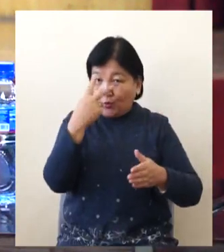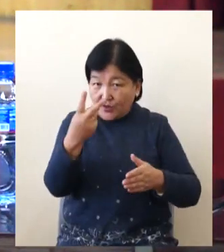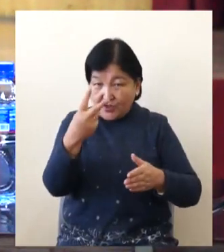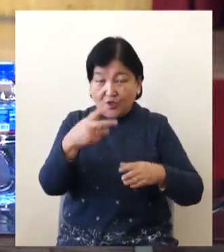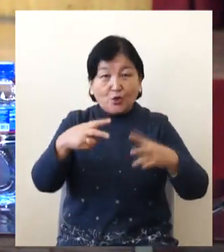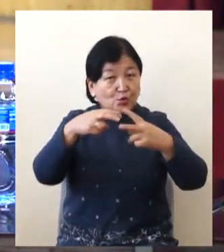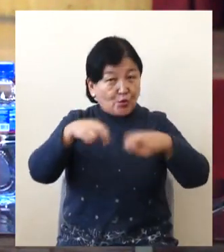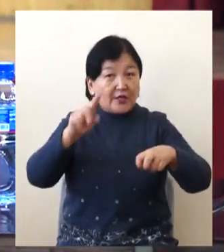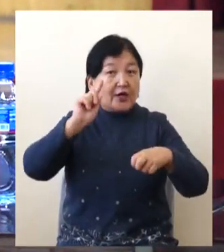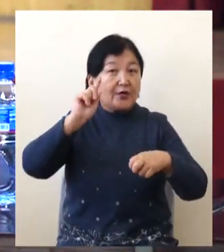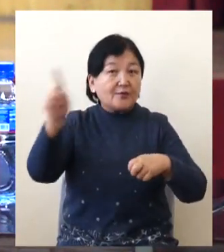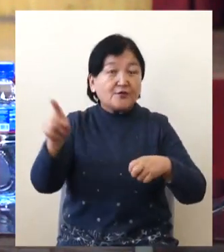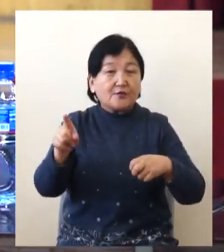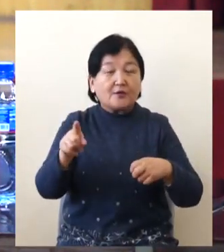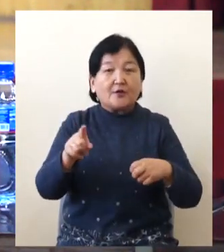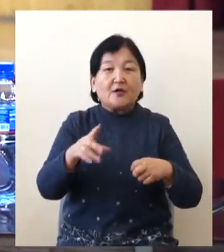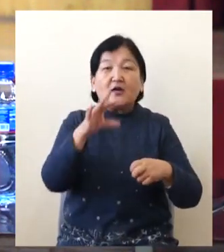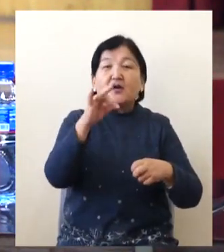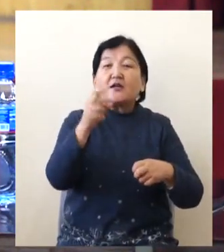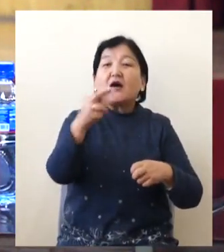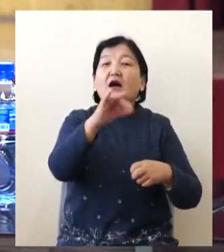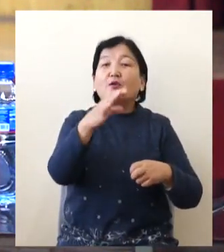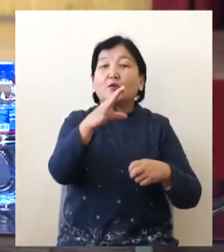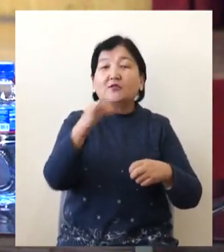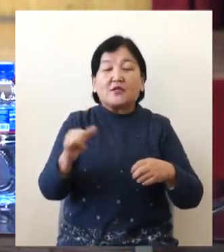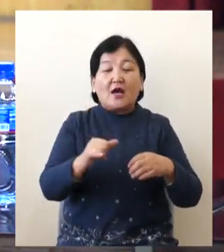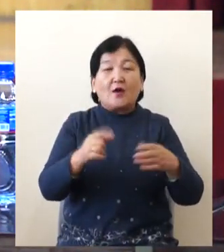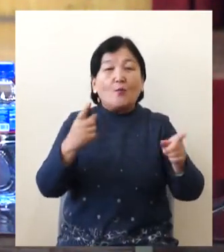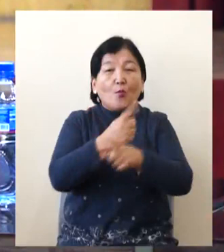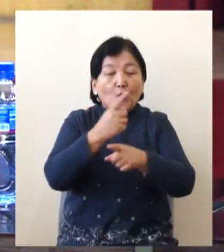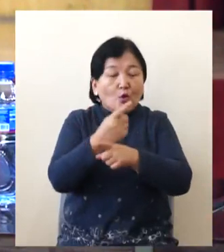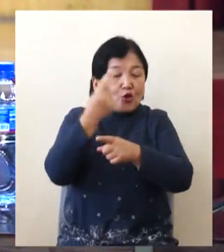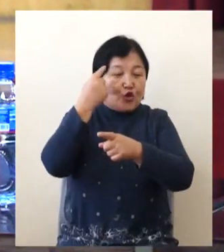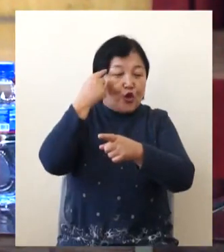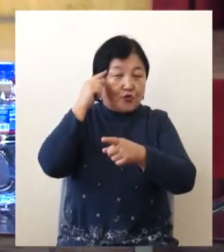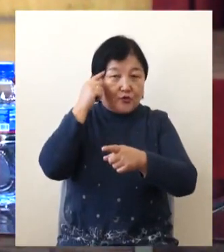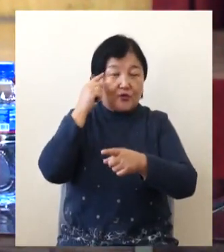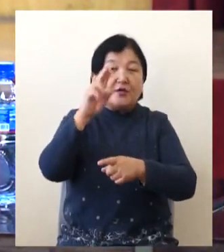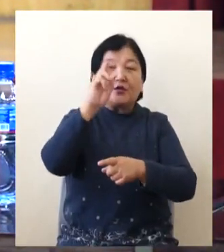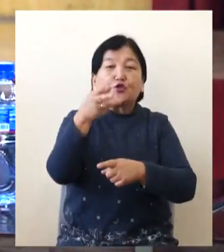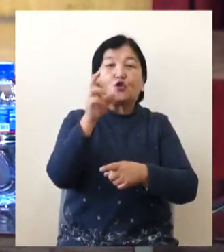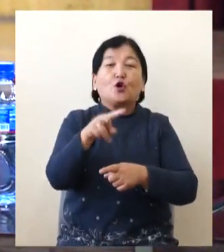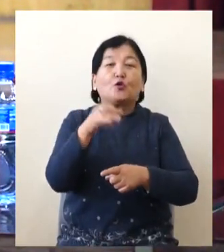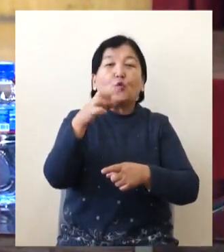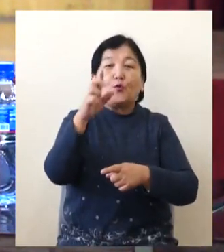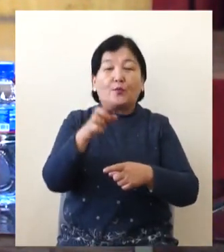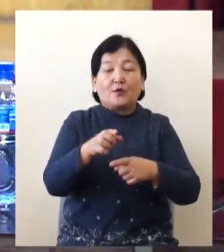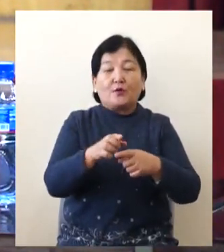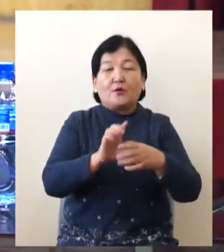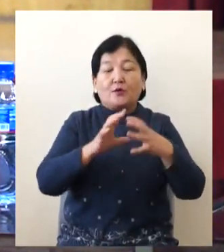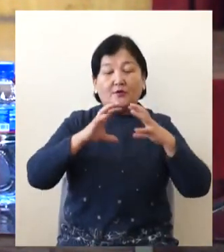Тэгтээ мань хүн яваад радио сад буруу тооцсон учраас энтхгийн зүүн талаас нэрлэгээд Америкийн нэгдсэн улсын зүүн Индиа гэж